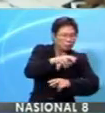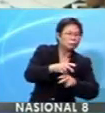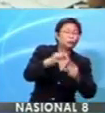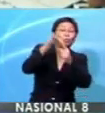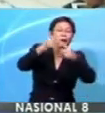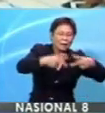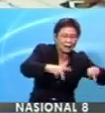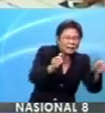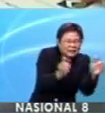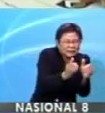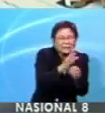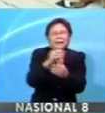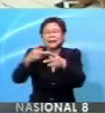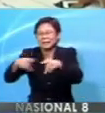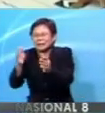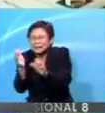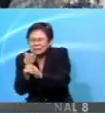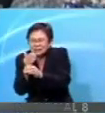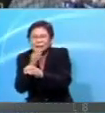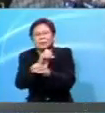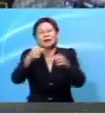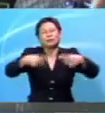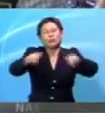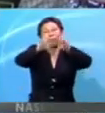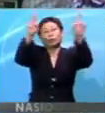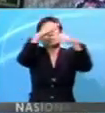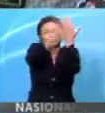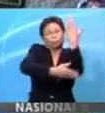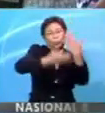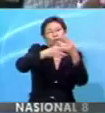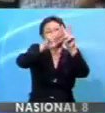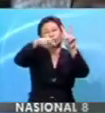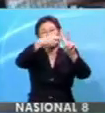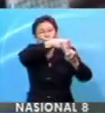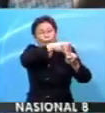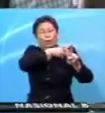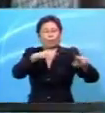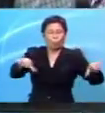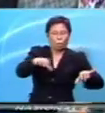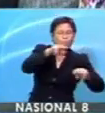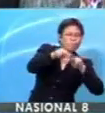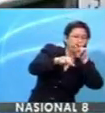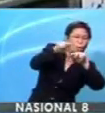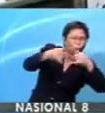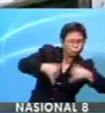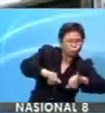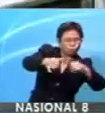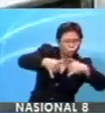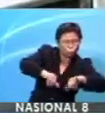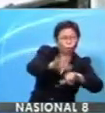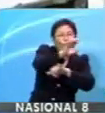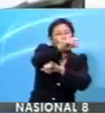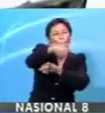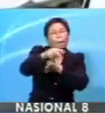kedai kecil dan sederhana kedai runcit serta Pasar Raya seluruh negara lebih 2000 pegawai akan melakukan pemantauan berterusan melalui